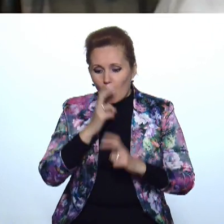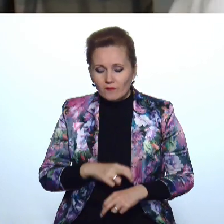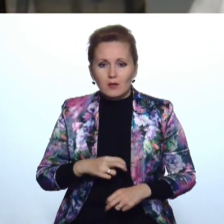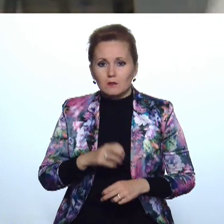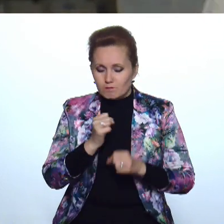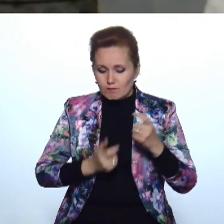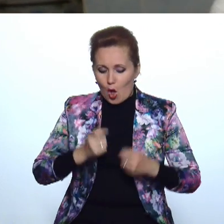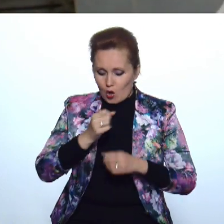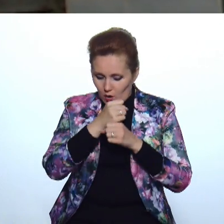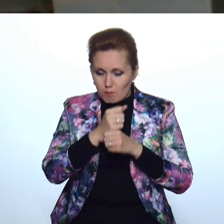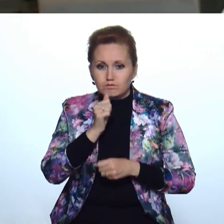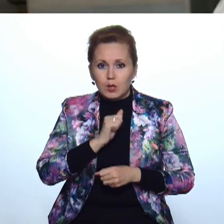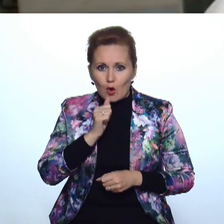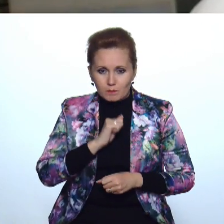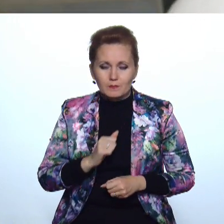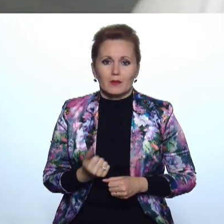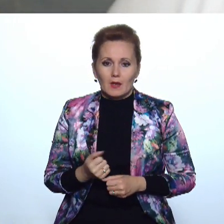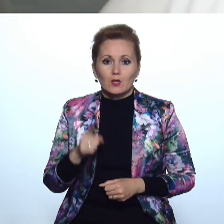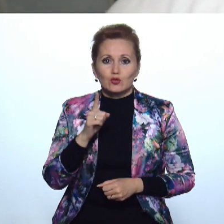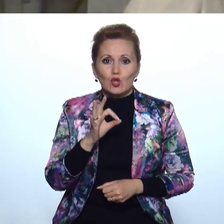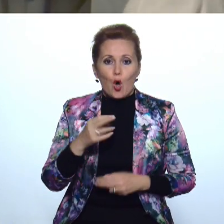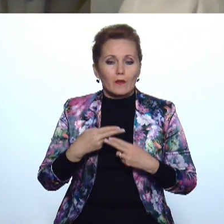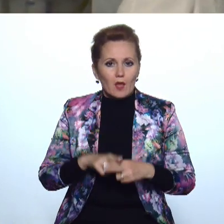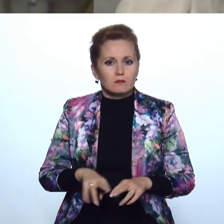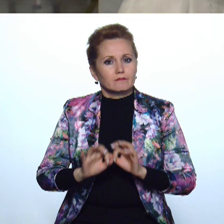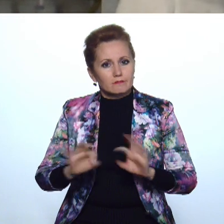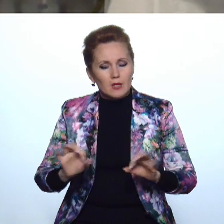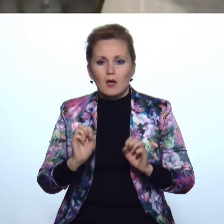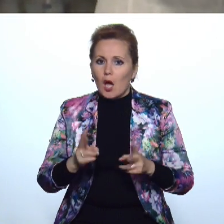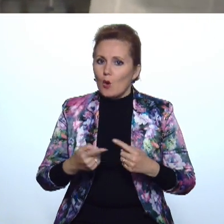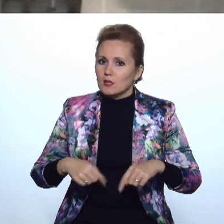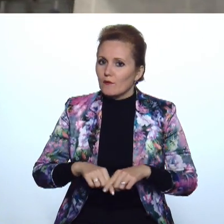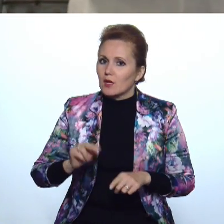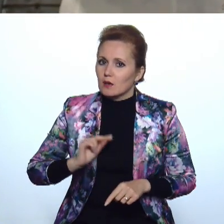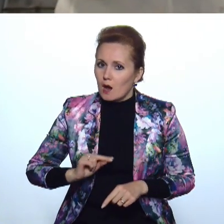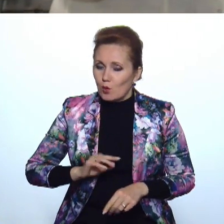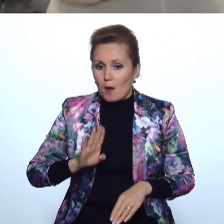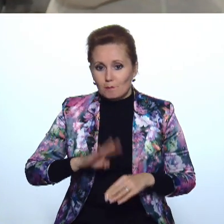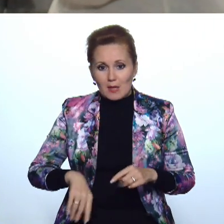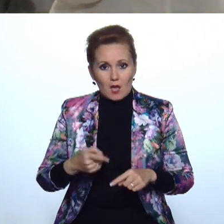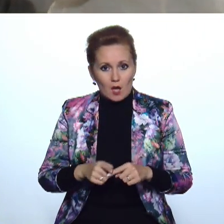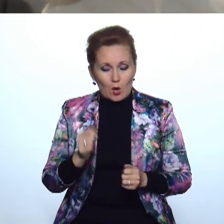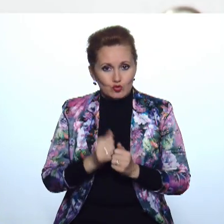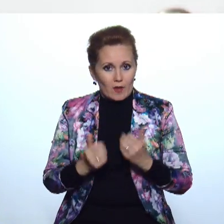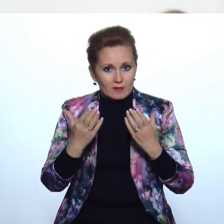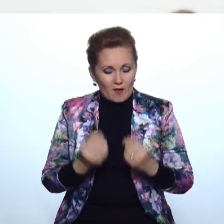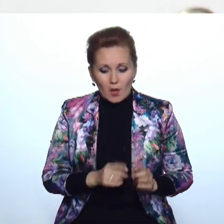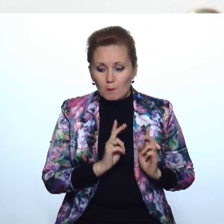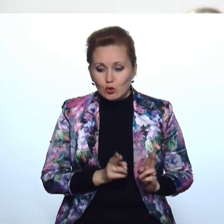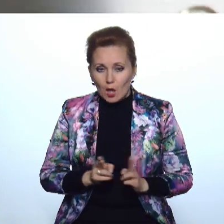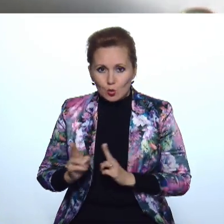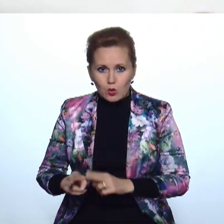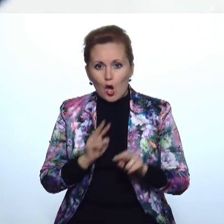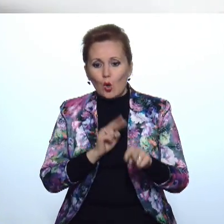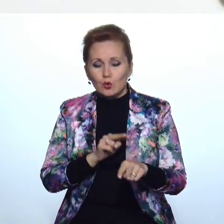для экспертизы качества молока. Зоотехник хозяйства докладывает, как организована работа. Без этой ежедневной процедуры пройти